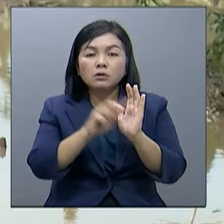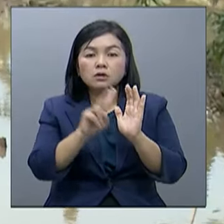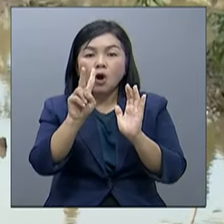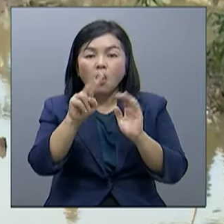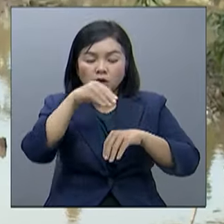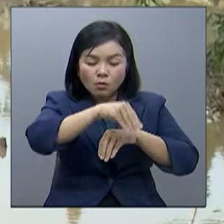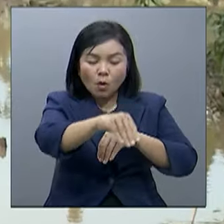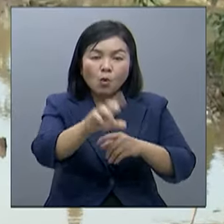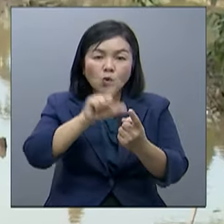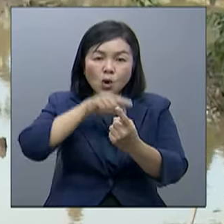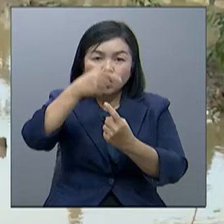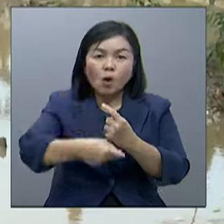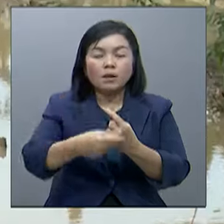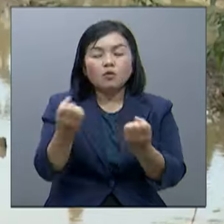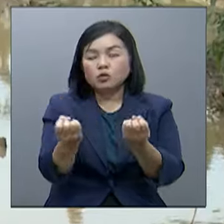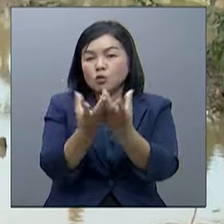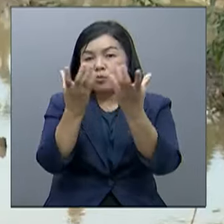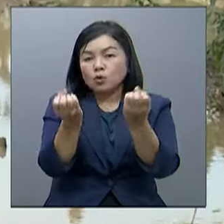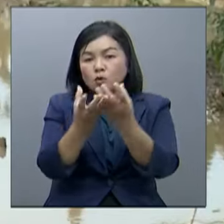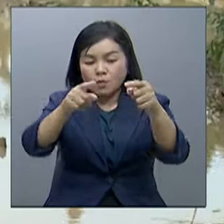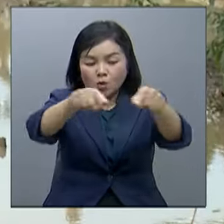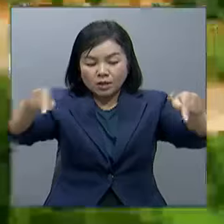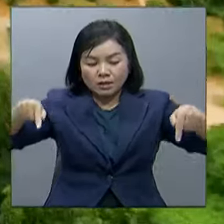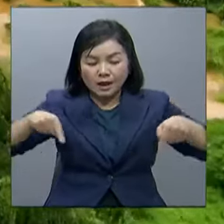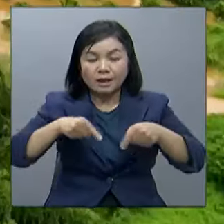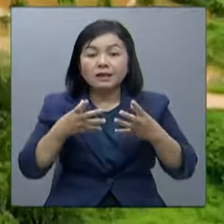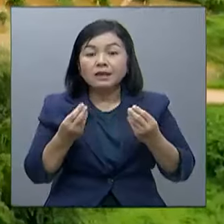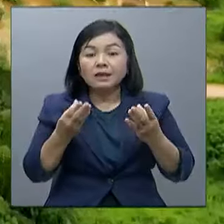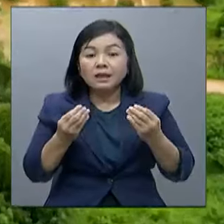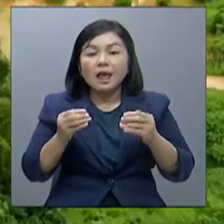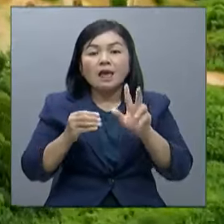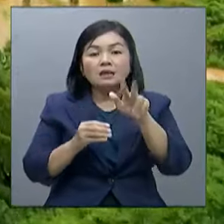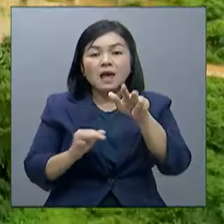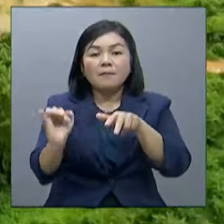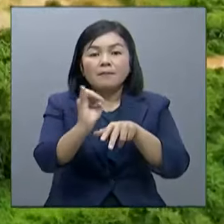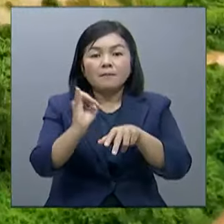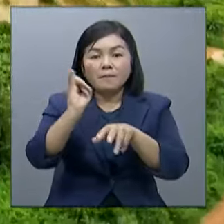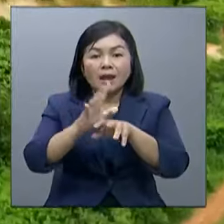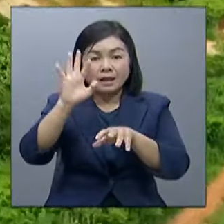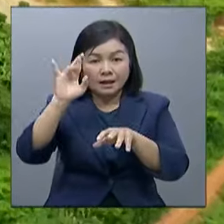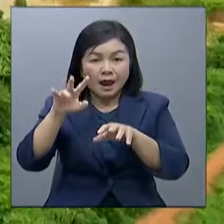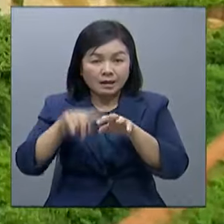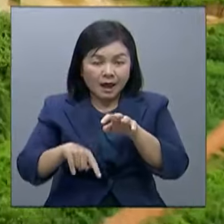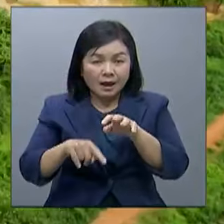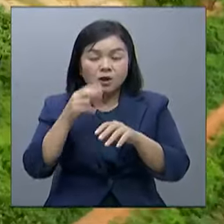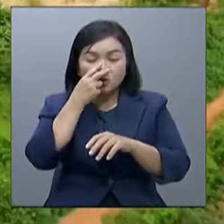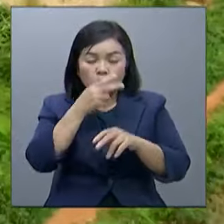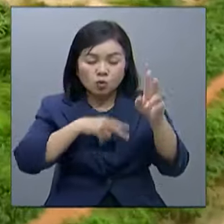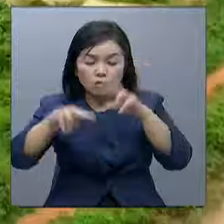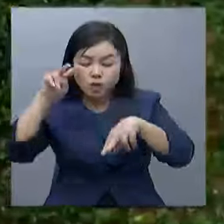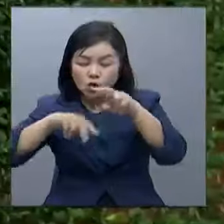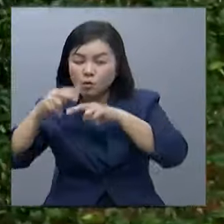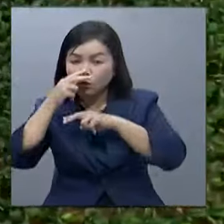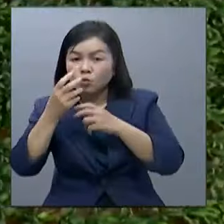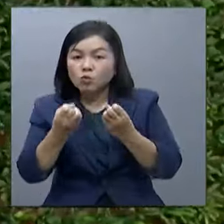ของเกษตรกรได้รับความเสียหายกว่า 3,000ไร่ครับคุณผู้ชมครับวันนี้ทีมข่าวนะครับได้สำรวจนะครับความเสียหาย